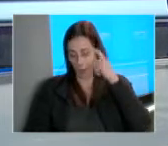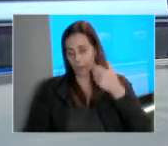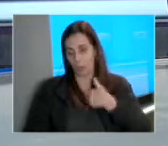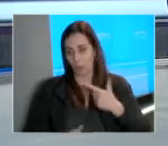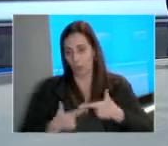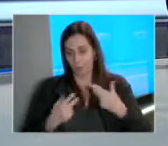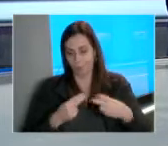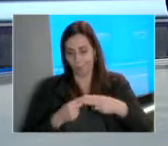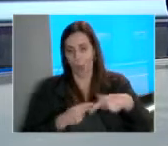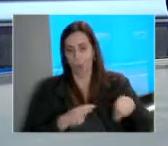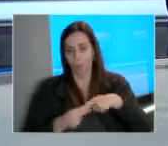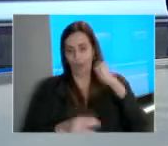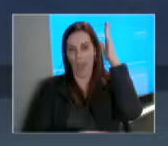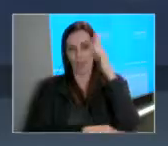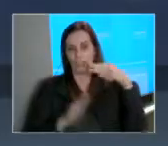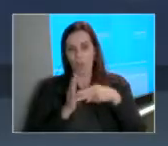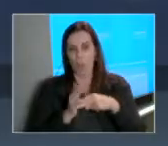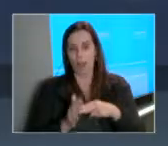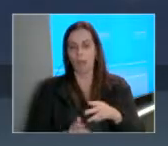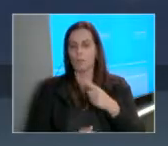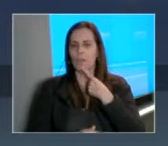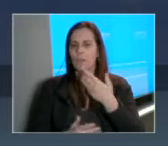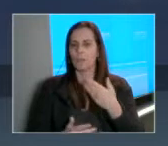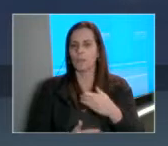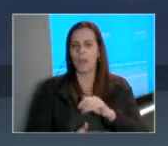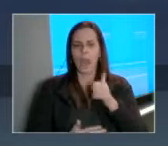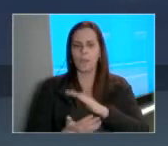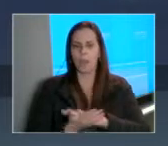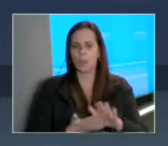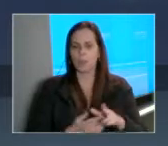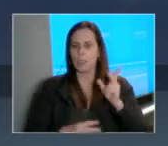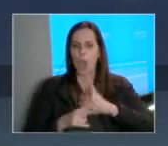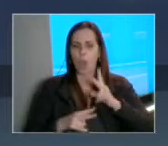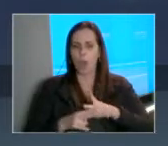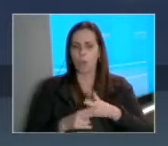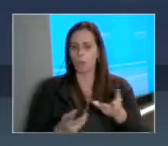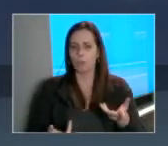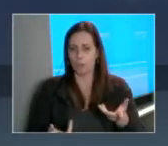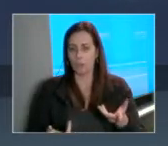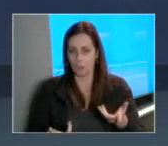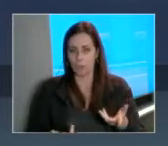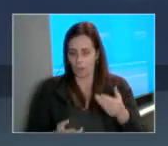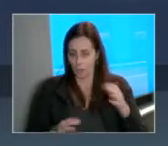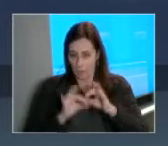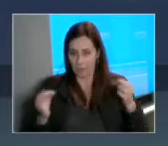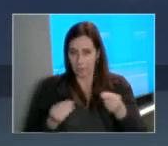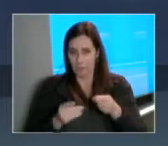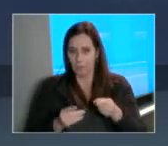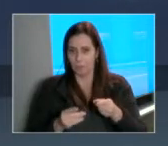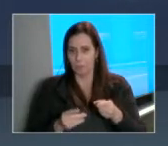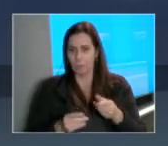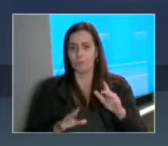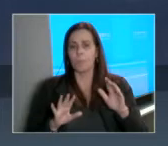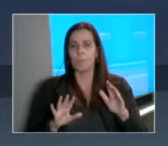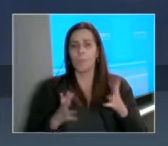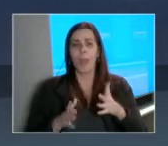כי אנחנו גרים מאות מטרים מהתחנה. עכשיו בוא נדבר רגע בתכלס, הכי פשוט, תחלואה. פותחים את הדבר הזה.